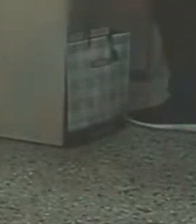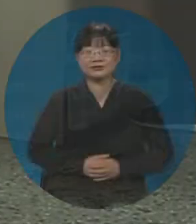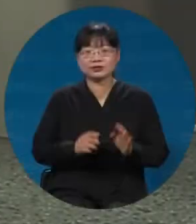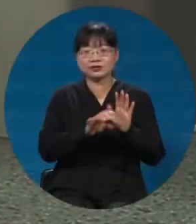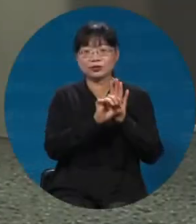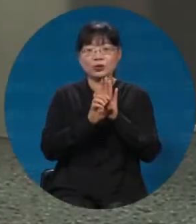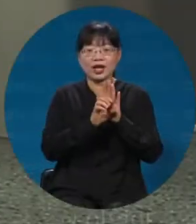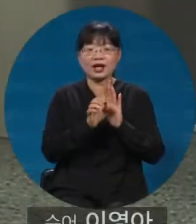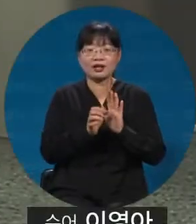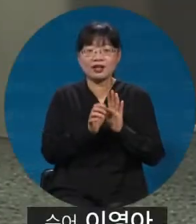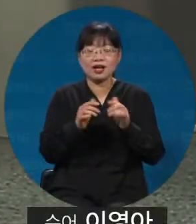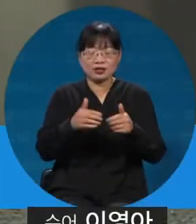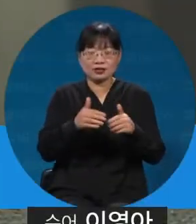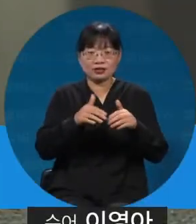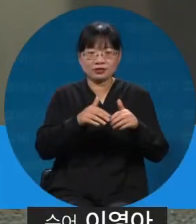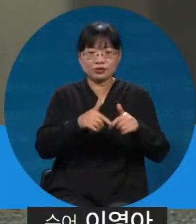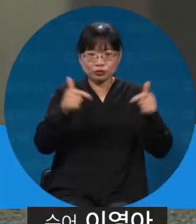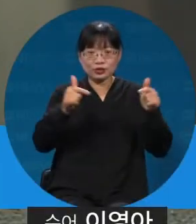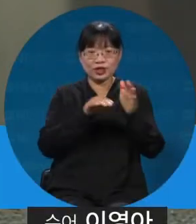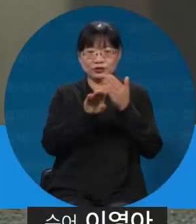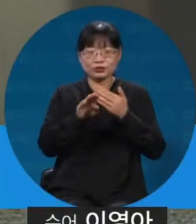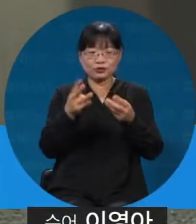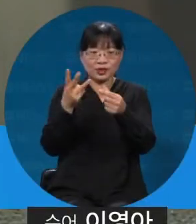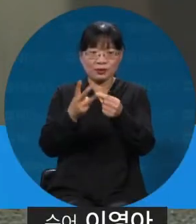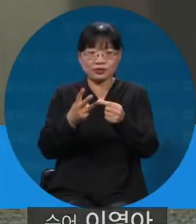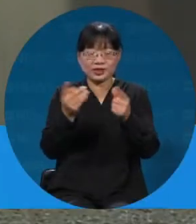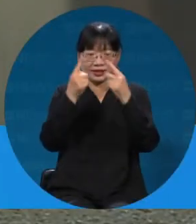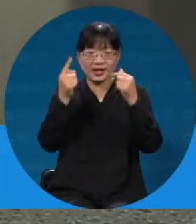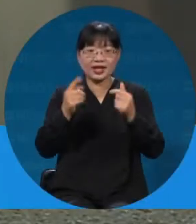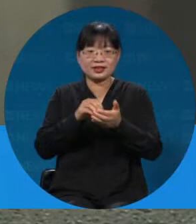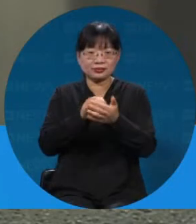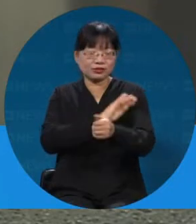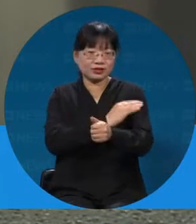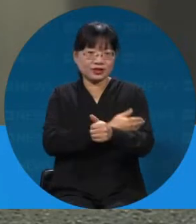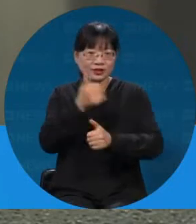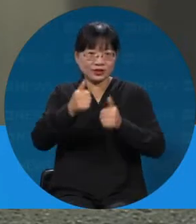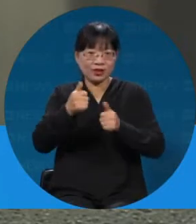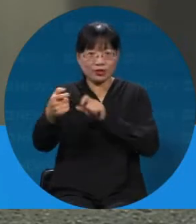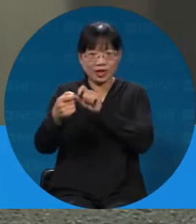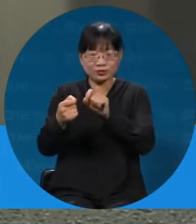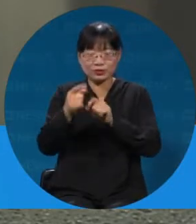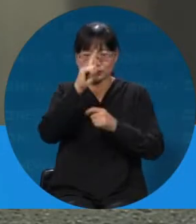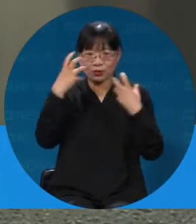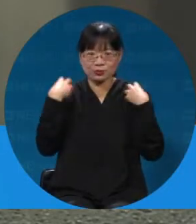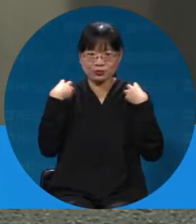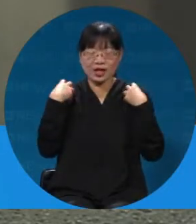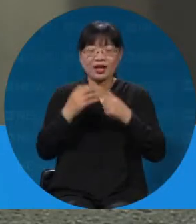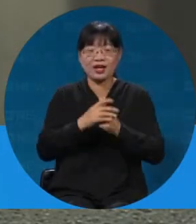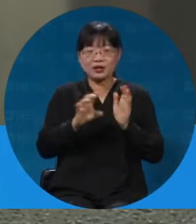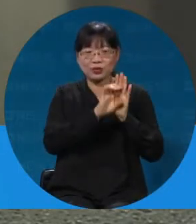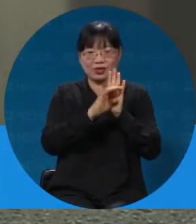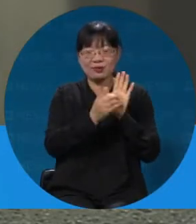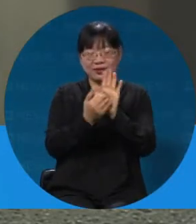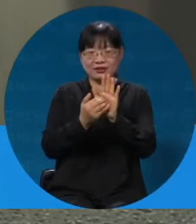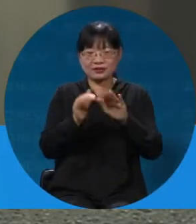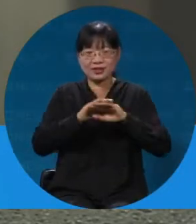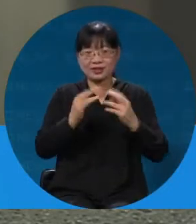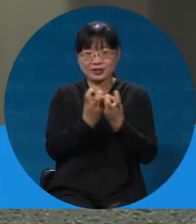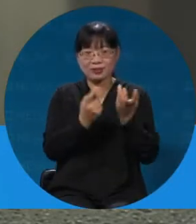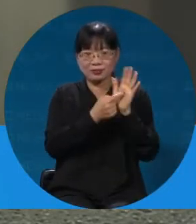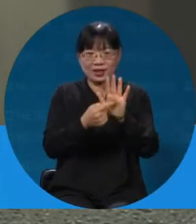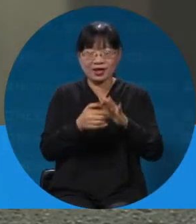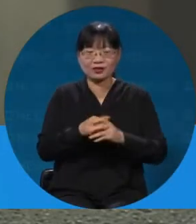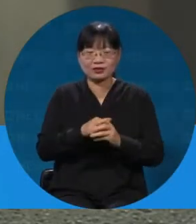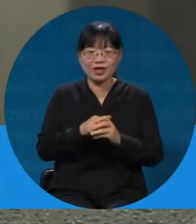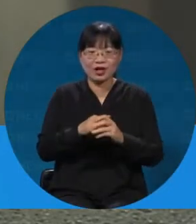코로나19 유행 이후 세 번째 치러지는 수능을 앞두고 정부가 방역대책을 발표했습니다 코로나 확진으로 격리 중인